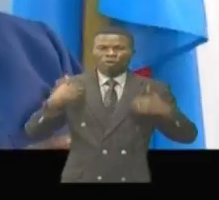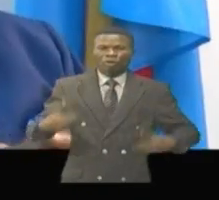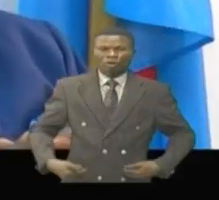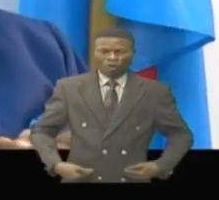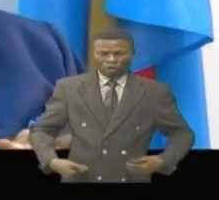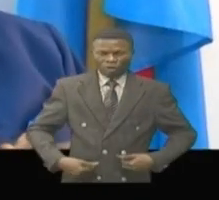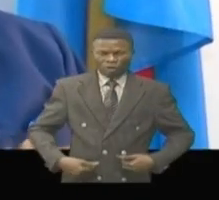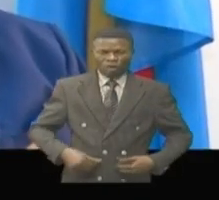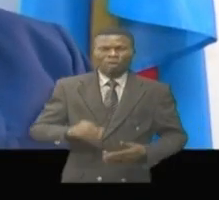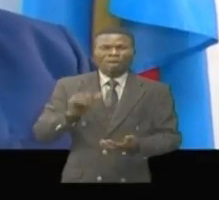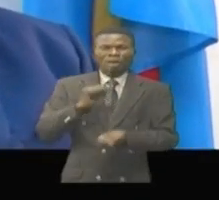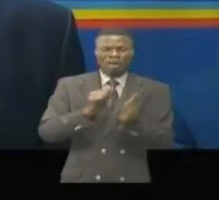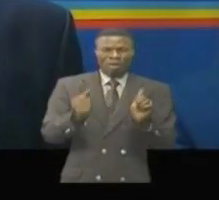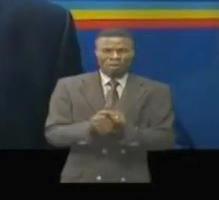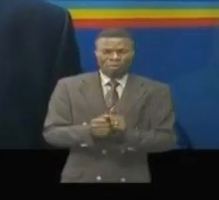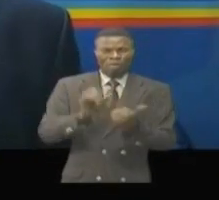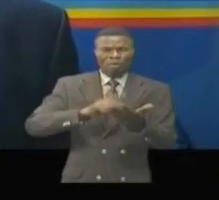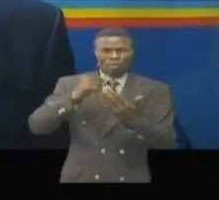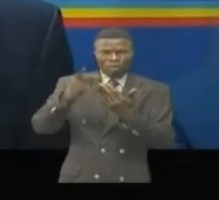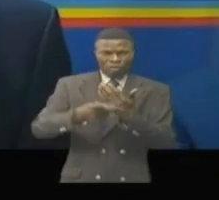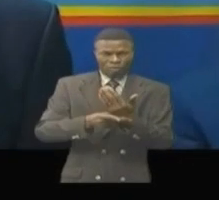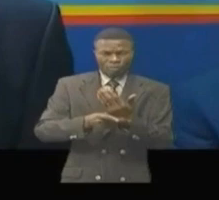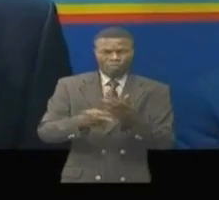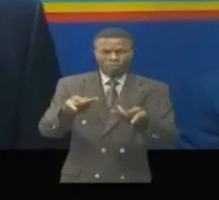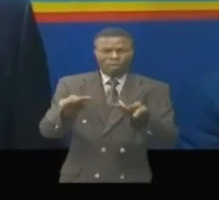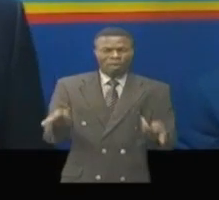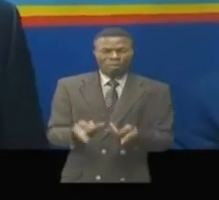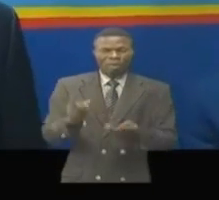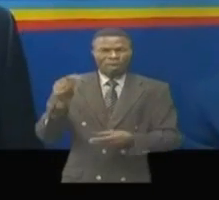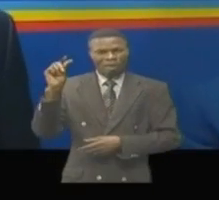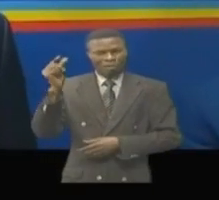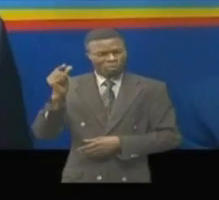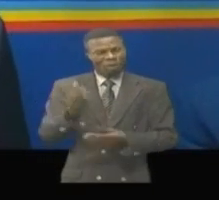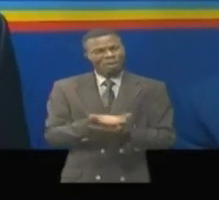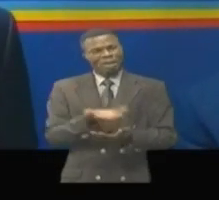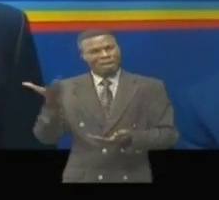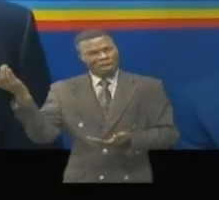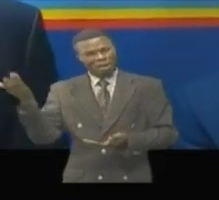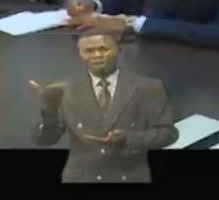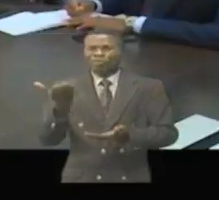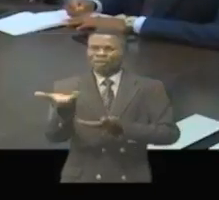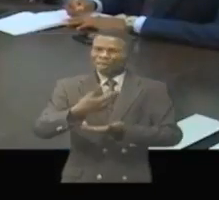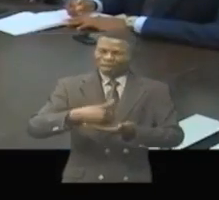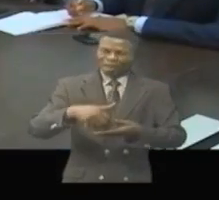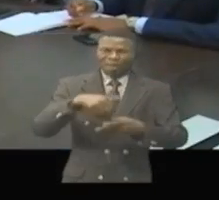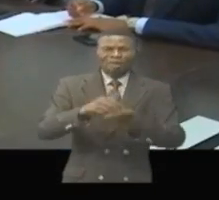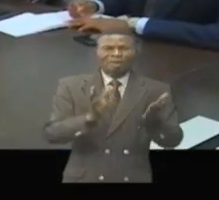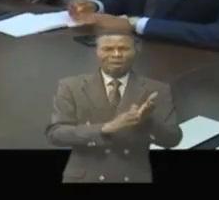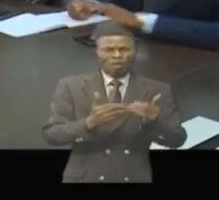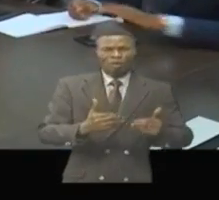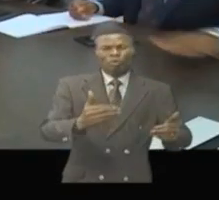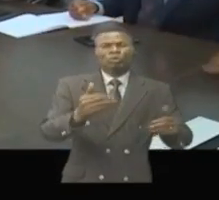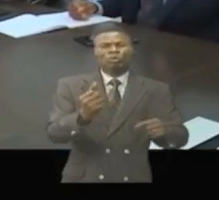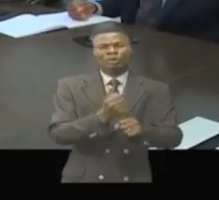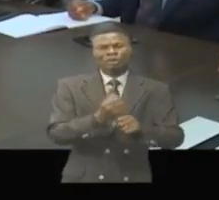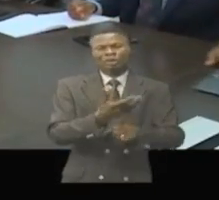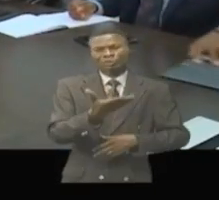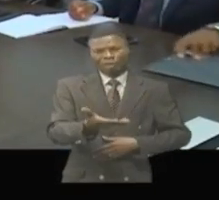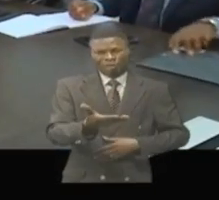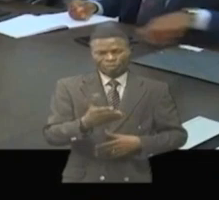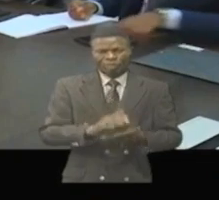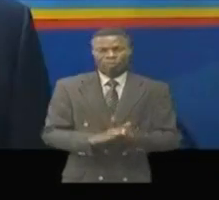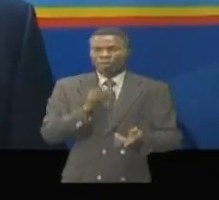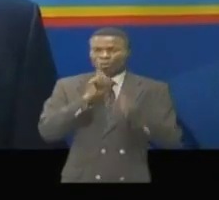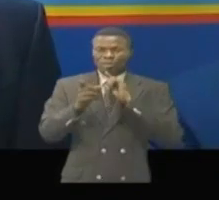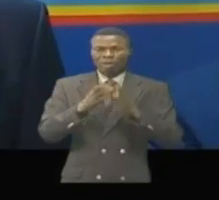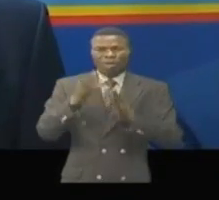chaîne d'approvisionnement du cobalt des sites miniers. Nous venons de nous entretenir avec son Excellence le ministre